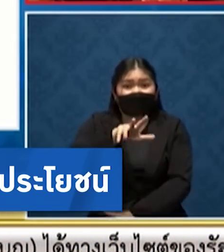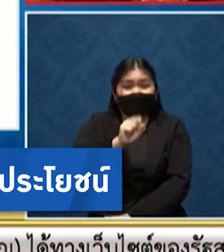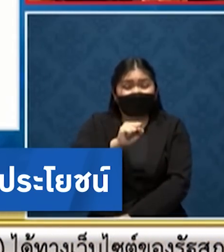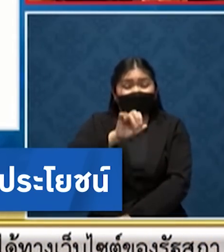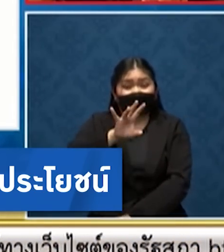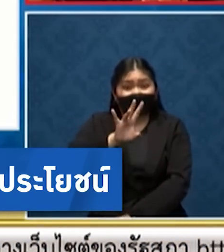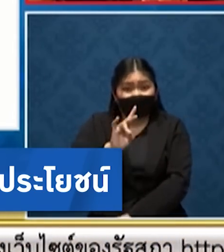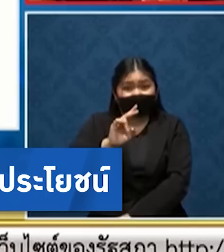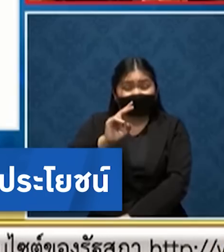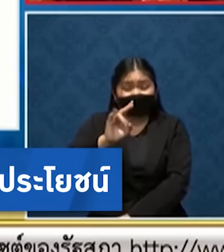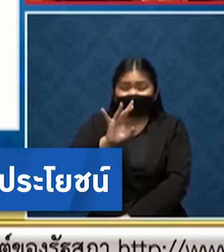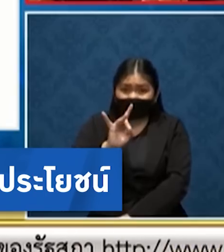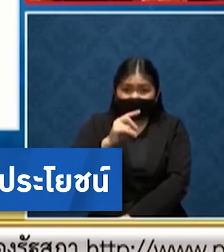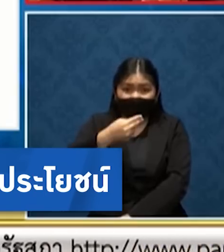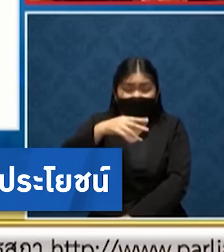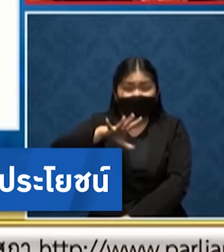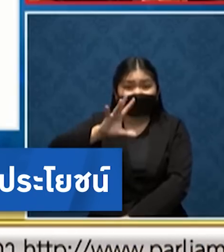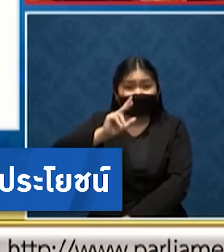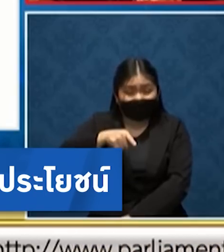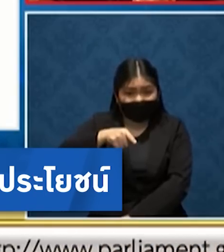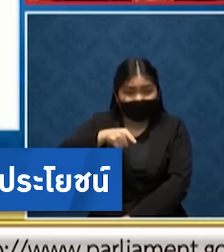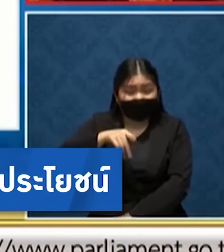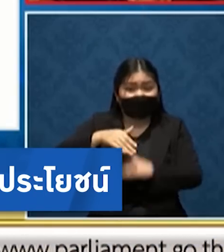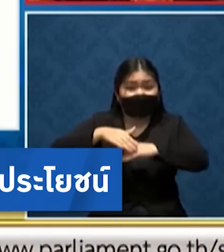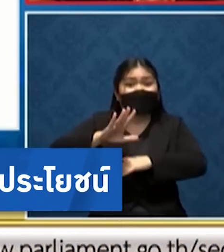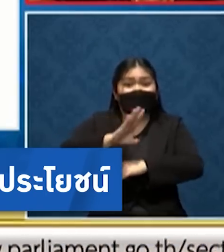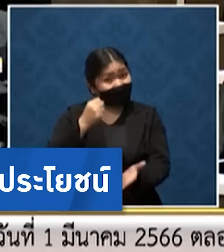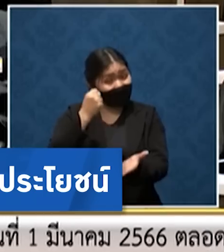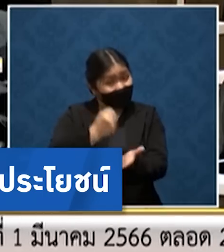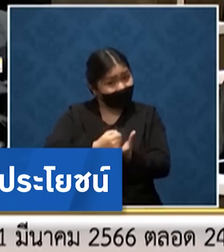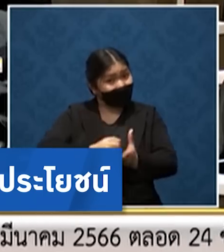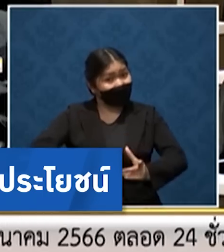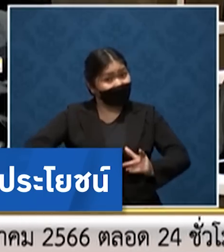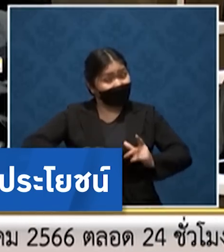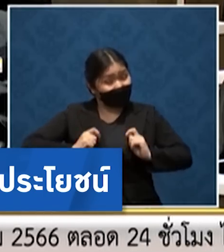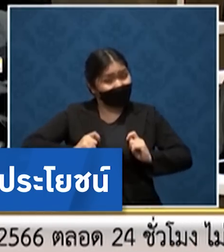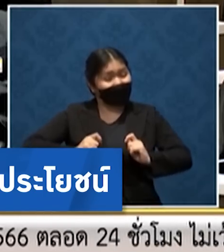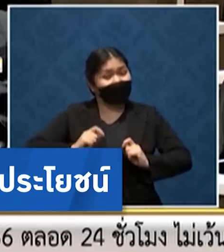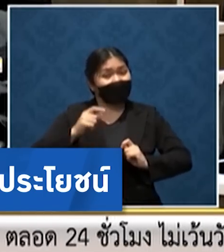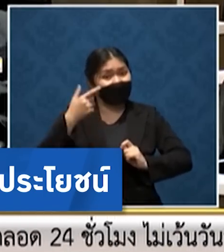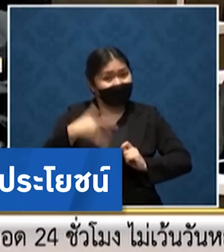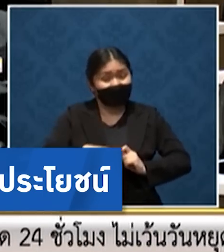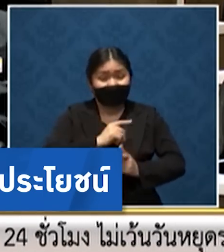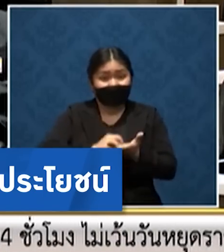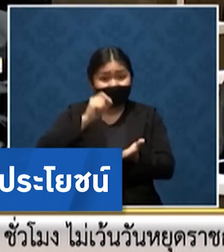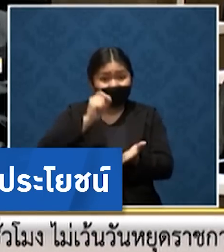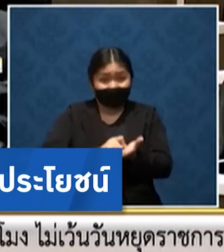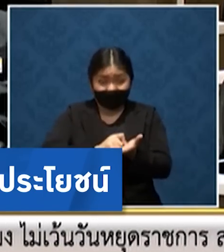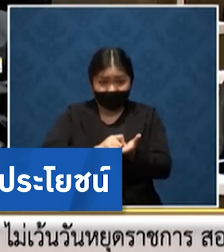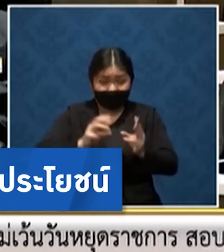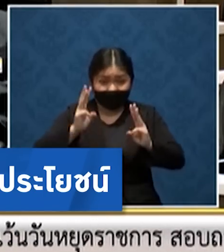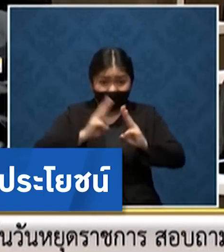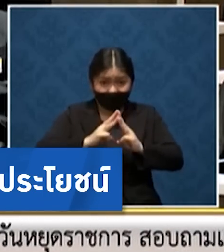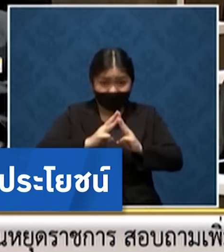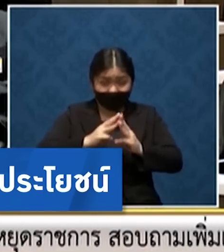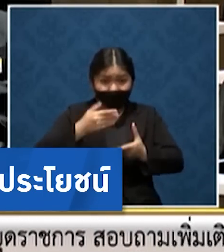คุณสุทธิชัยแสงบอกว่ารัฐบาลนั้นทำงานนะครับโชว์โง่นะครับพูดถึงเรื่องสเปโตซึ่งอันนี้ผมไม่เข้าใจว่าแปลว่าอะไรคุณหมอชนหน้าวันนี้